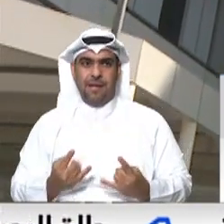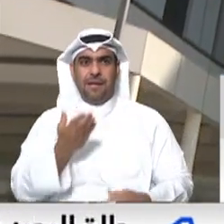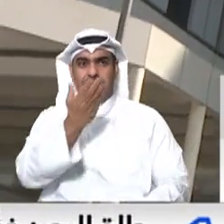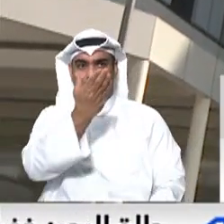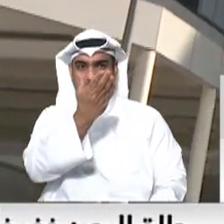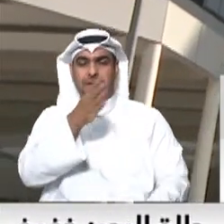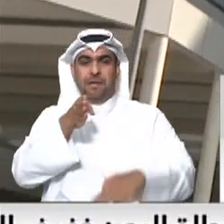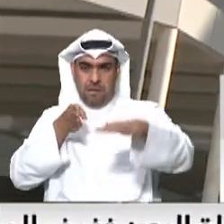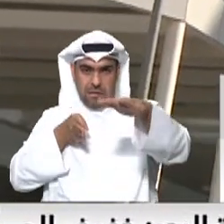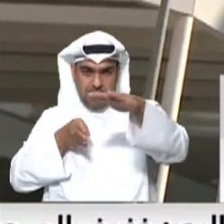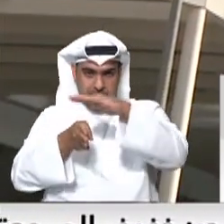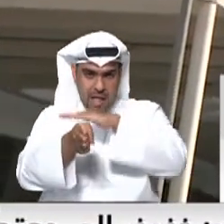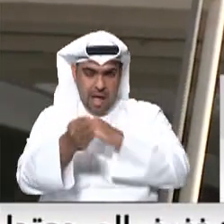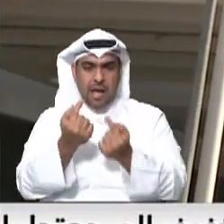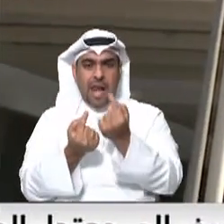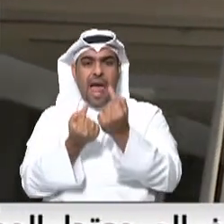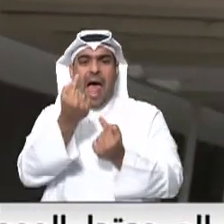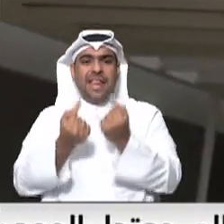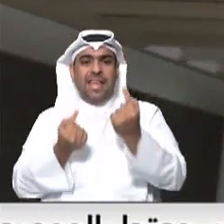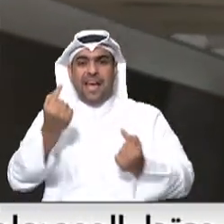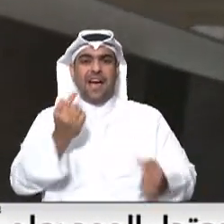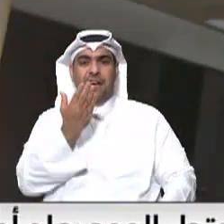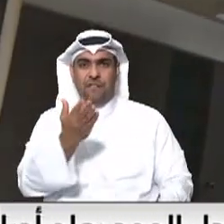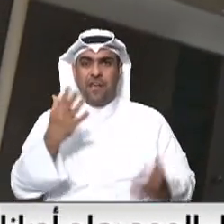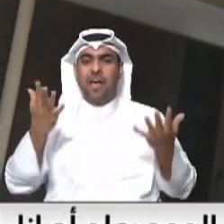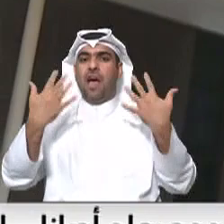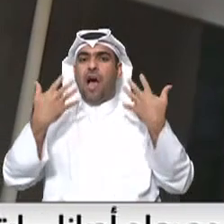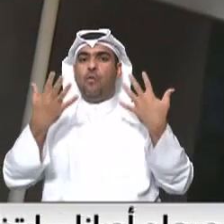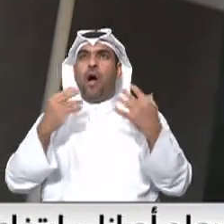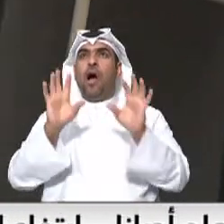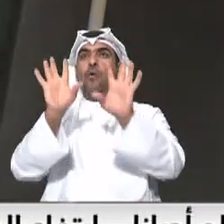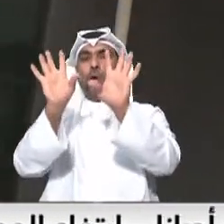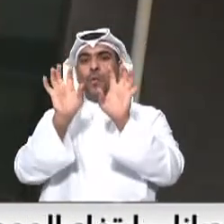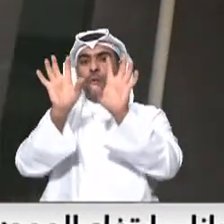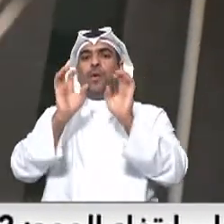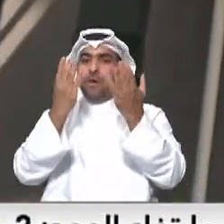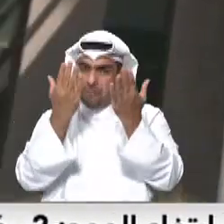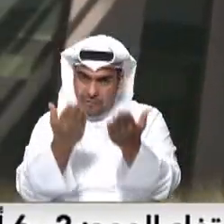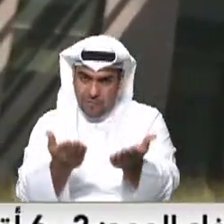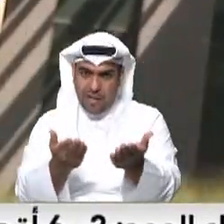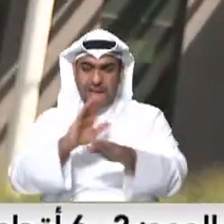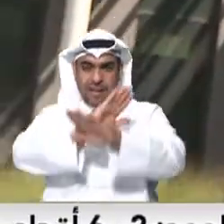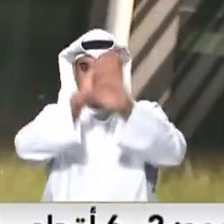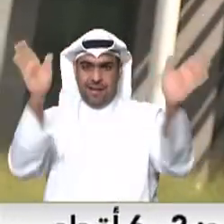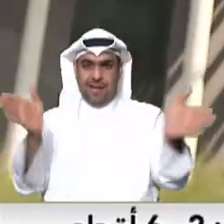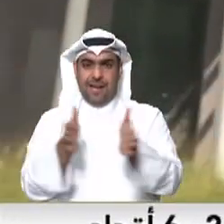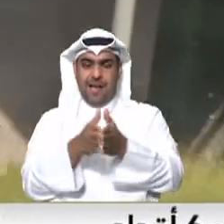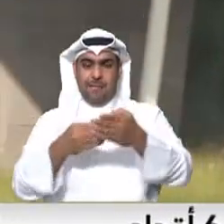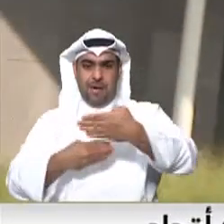خضراء تماشيا مع التنمية المستدامة والتهوية الطبيعية، كما تم استخدام أحدث تقنيات